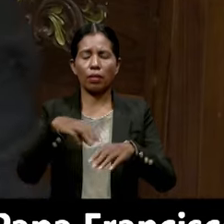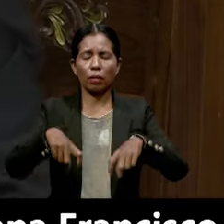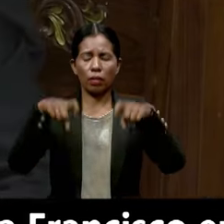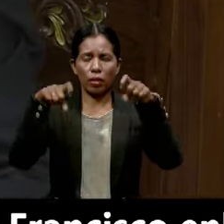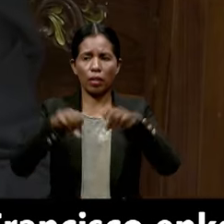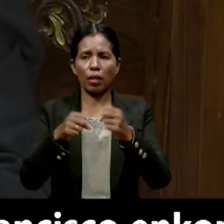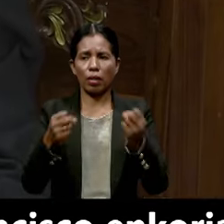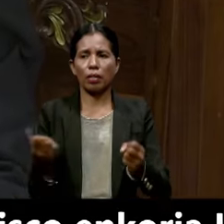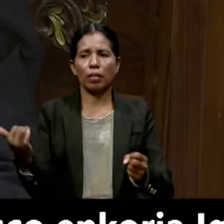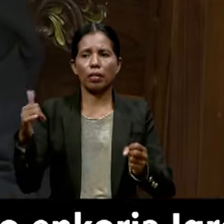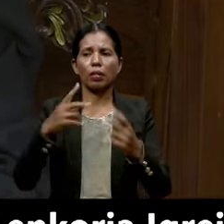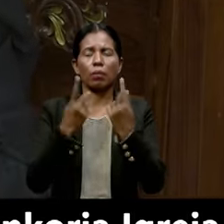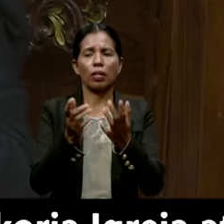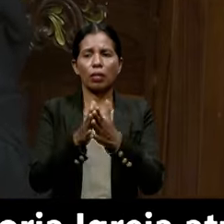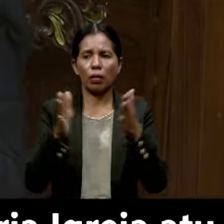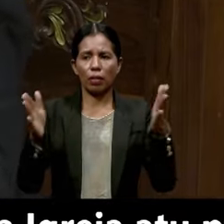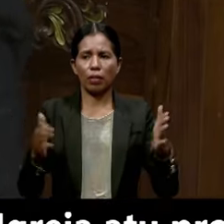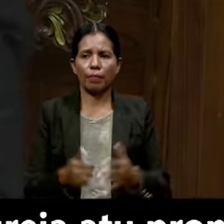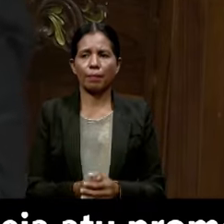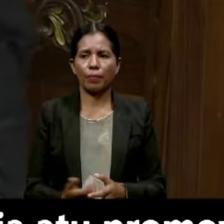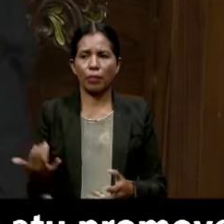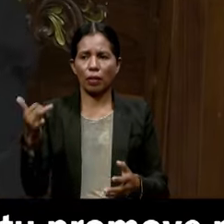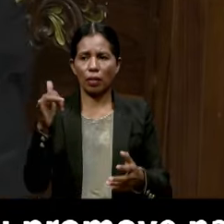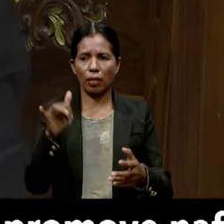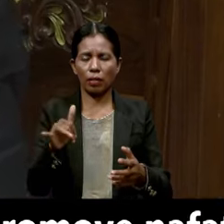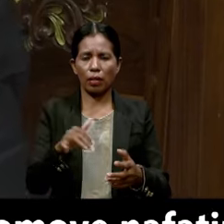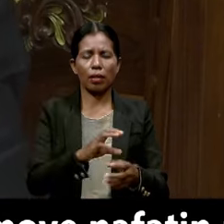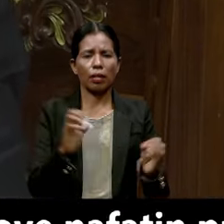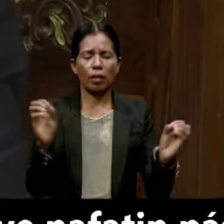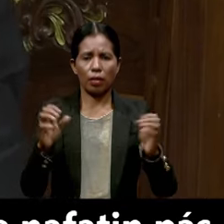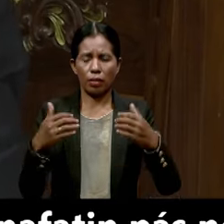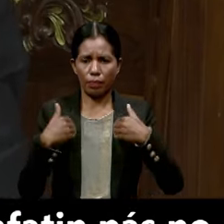Tapi dia oh sering empresa bot. Bot sering Rai sih harus main buku projek.